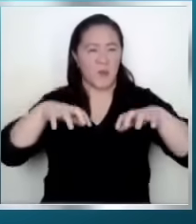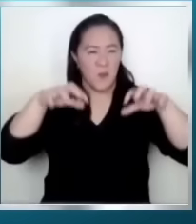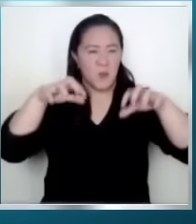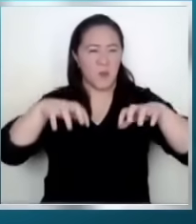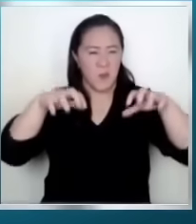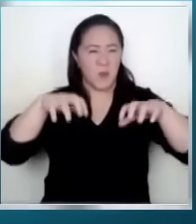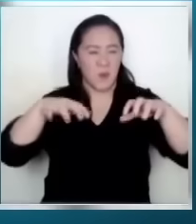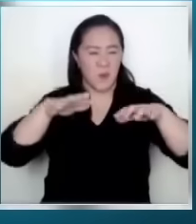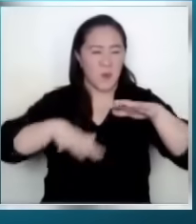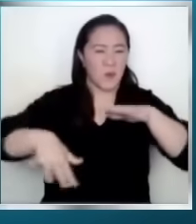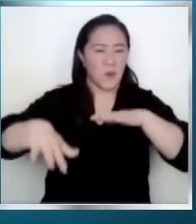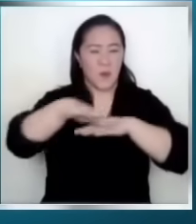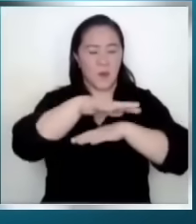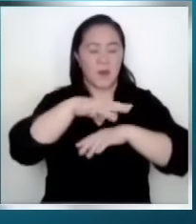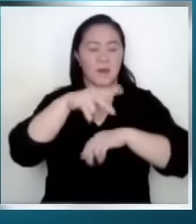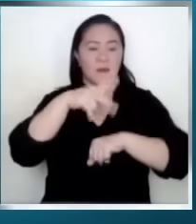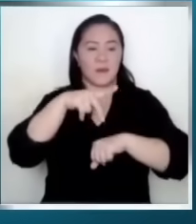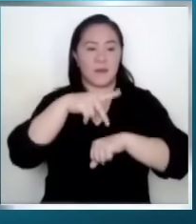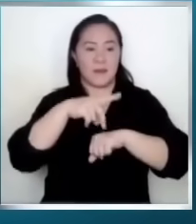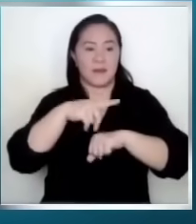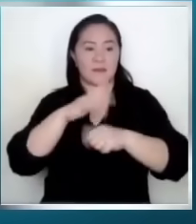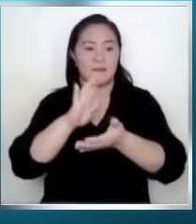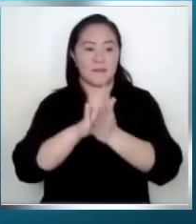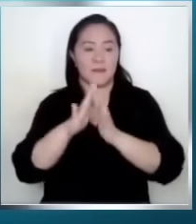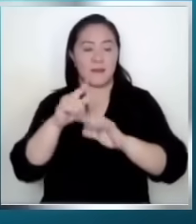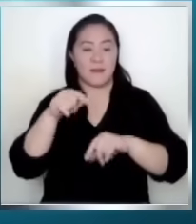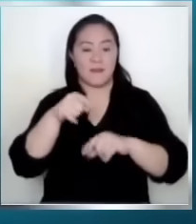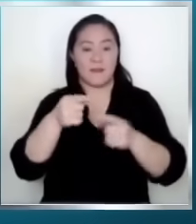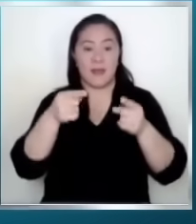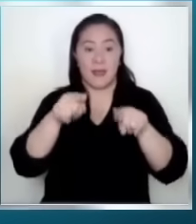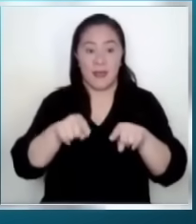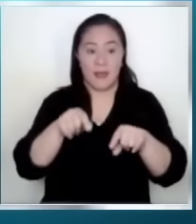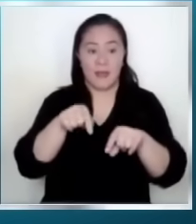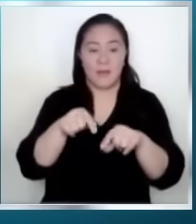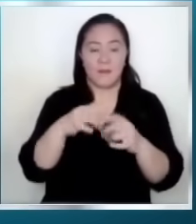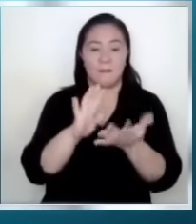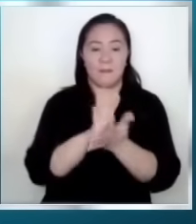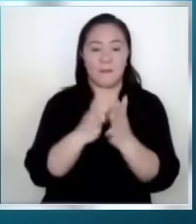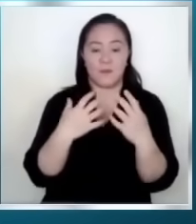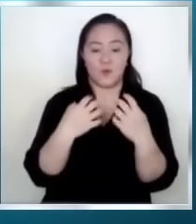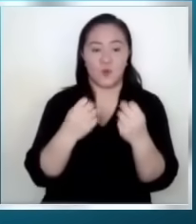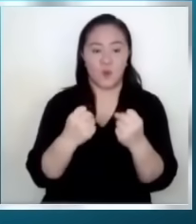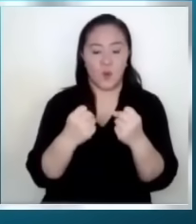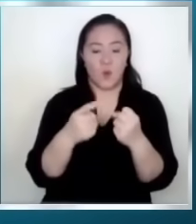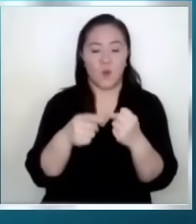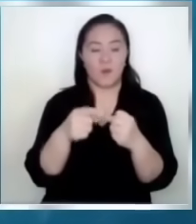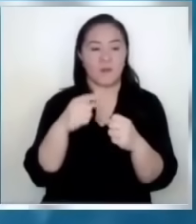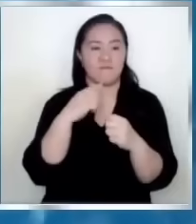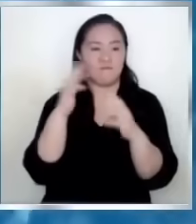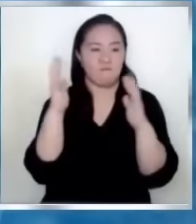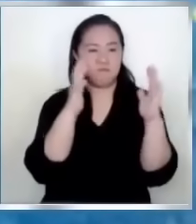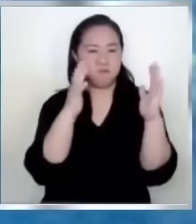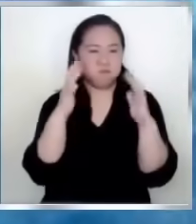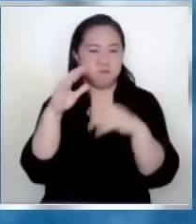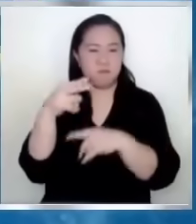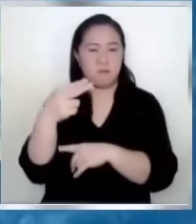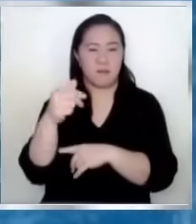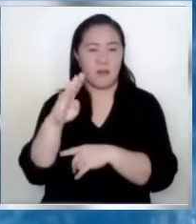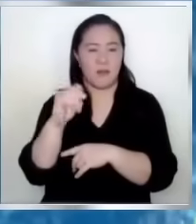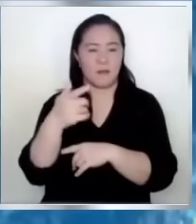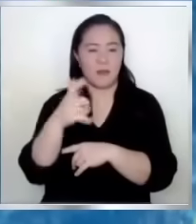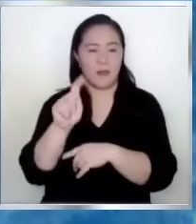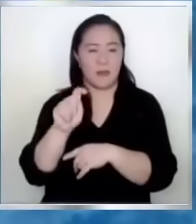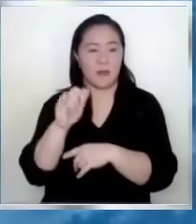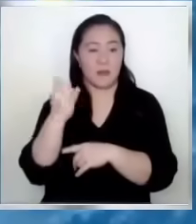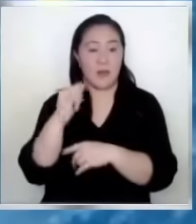ang chance nitong maglandfall o tumama sa lupa, palalakasin din ng bagyo ang habagat. Tinatawag ito ngayong Bagyong